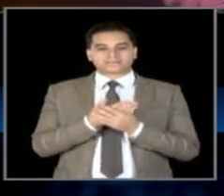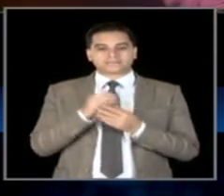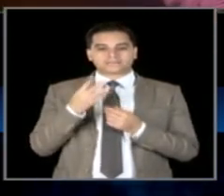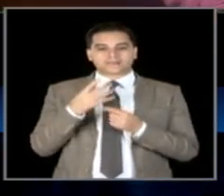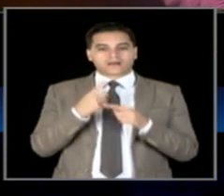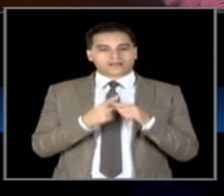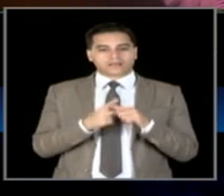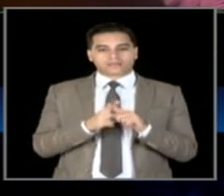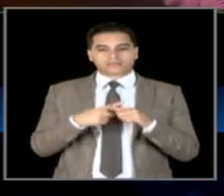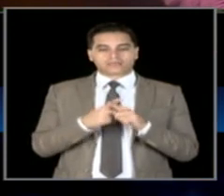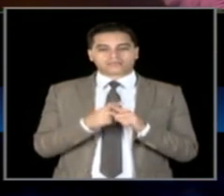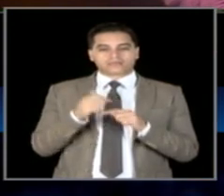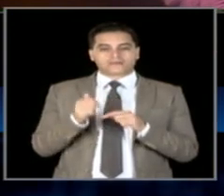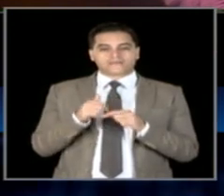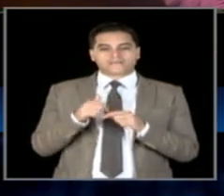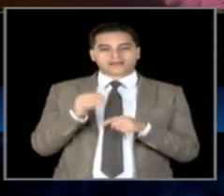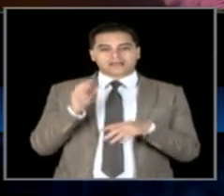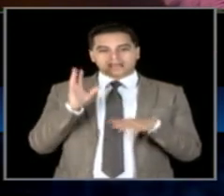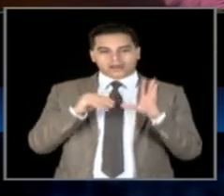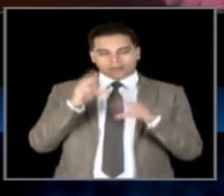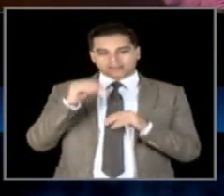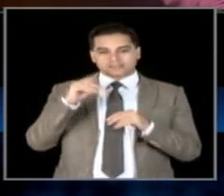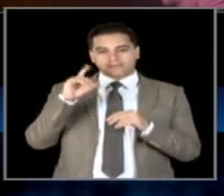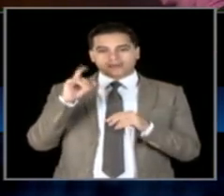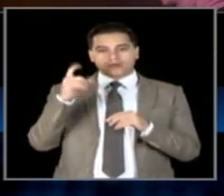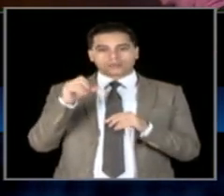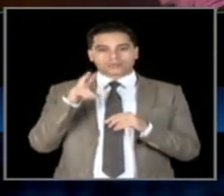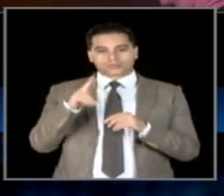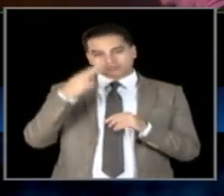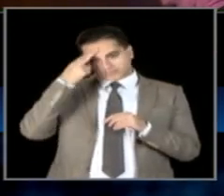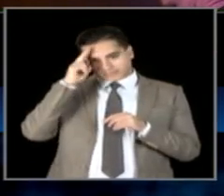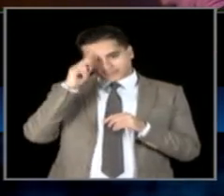14. غلط. كوابيس بيروت هي رواية الكاتبة سورية، فمن هي؟